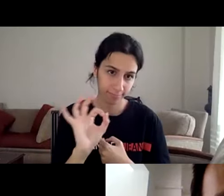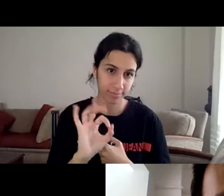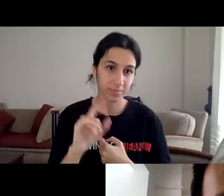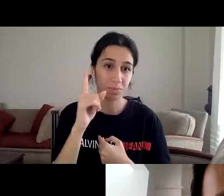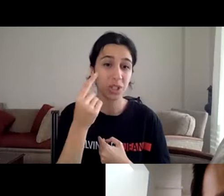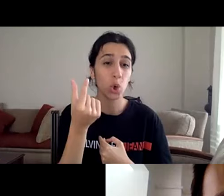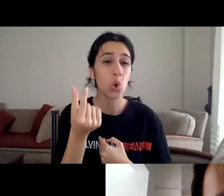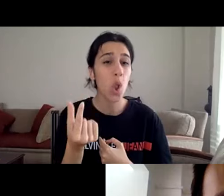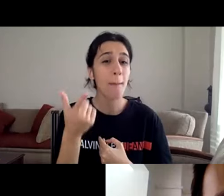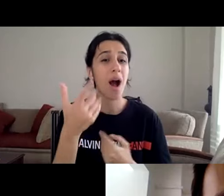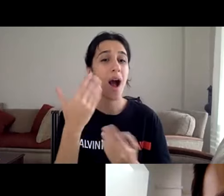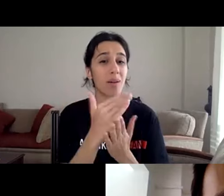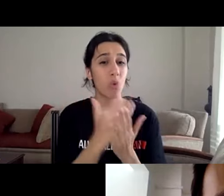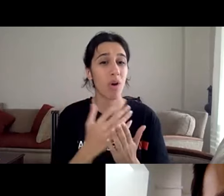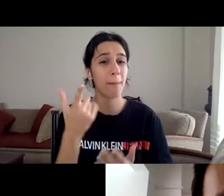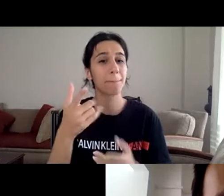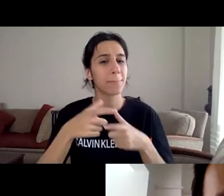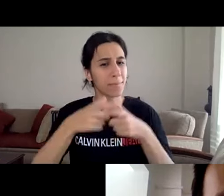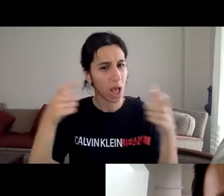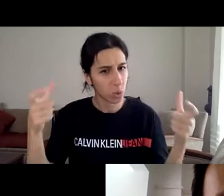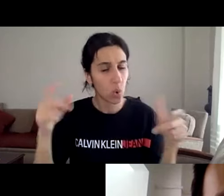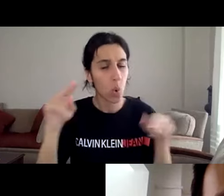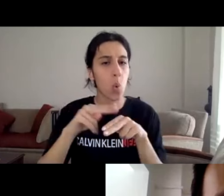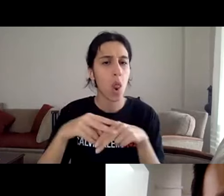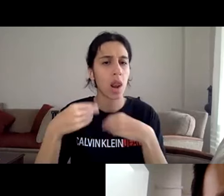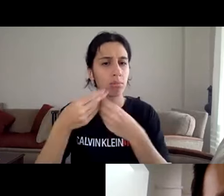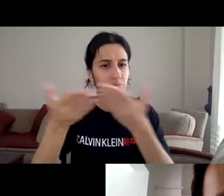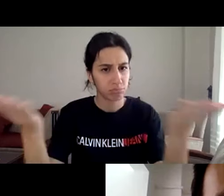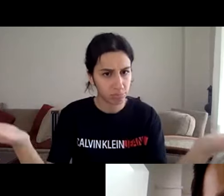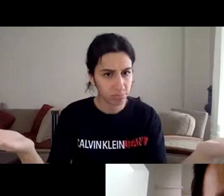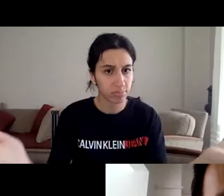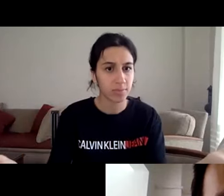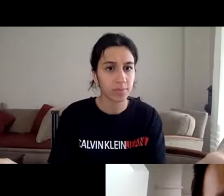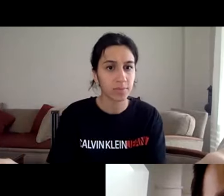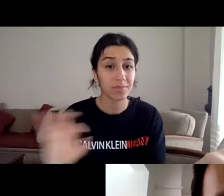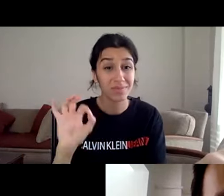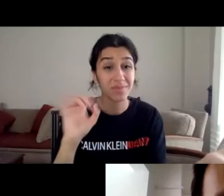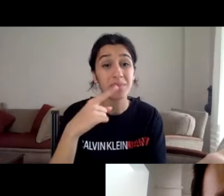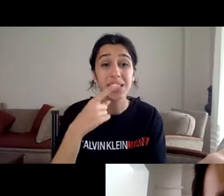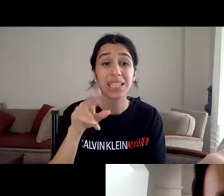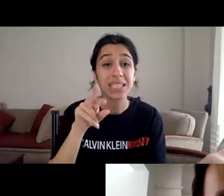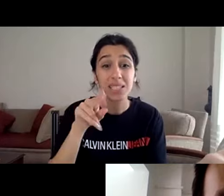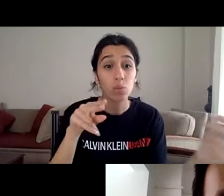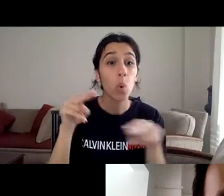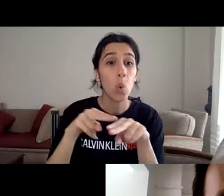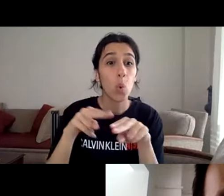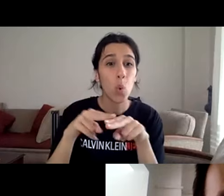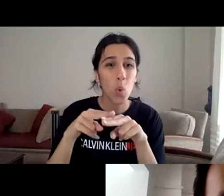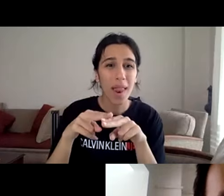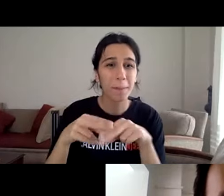uygulama geliştiriliyor, kullanıma sunuluyor. Dediğiniz gibi kullanıma sunma